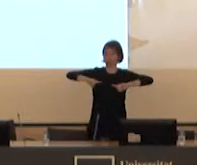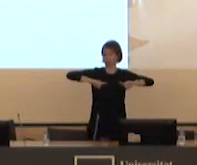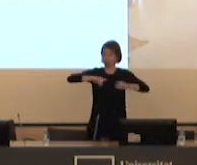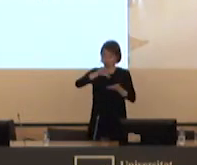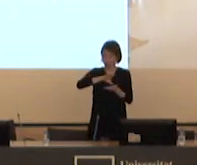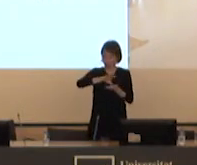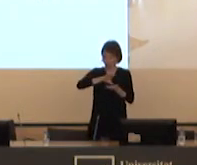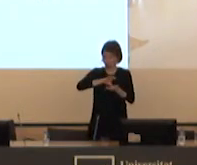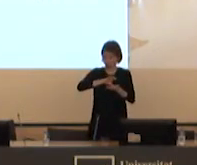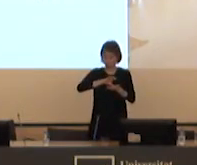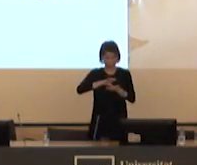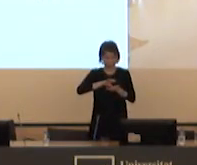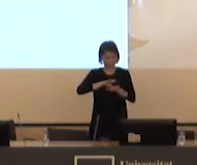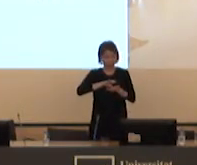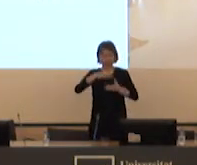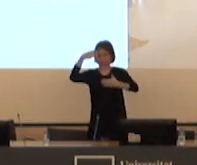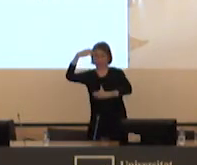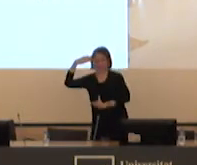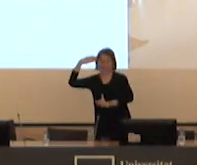Doncs ara jo